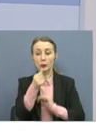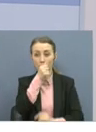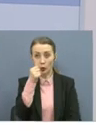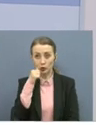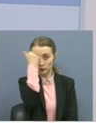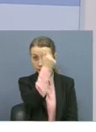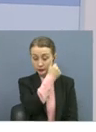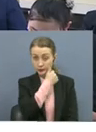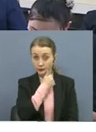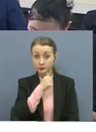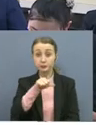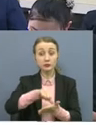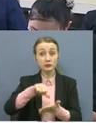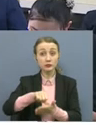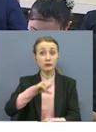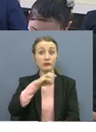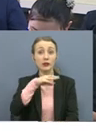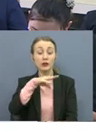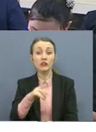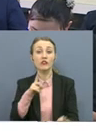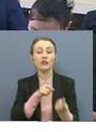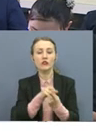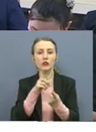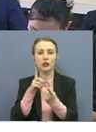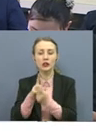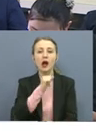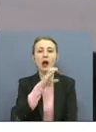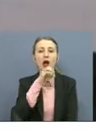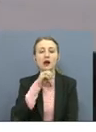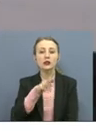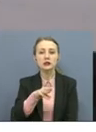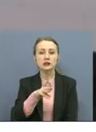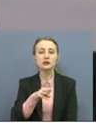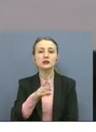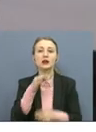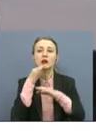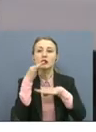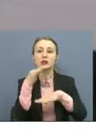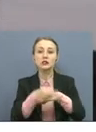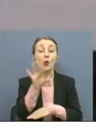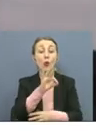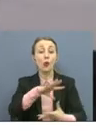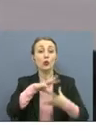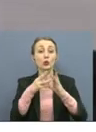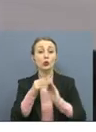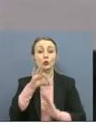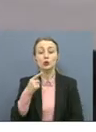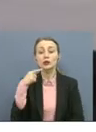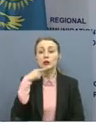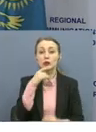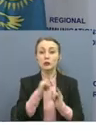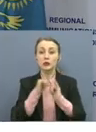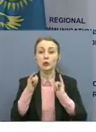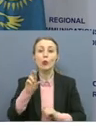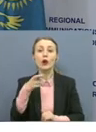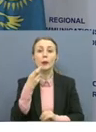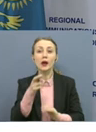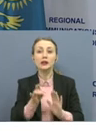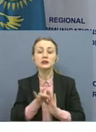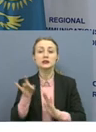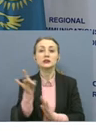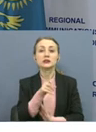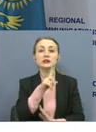кәсіпкерлік жұмыспен қамту бағытында атқарылған істерге кеңінен тоқталды. Мәселен, өткен жылдың қорытындысы бойынша ауданға тартылған инвестиция